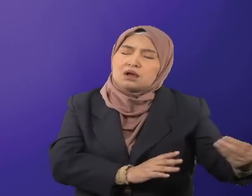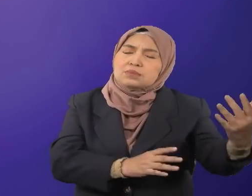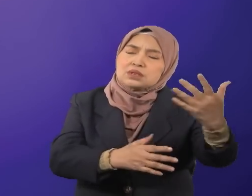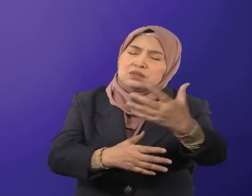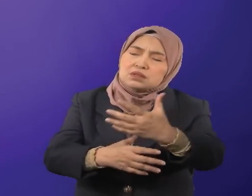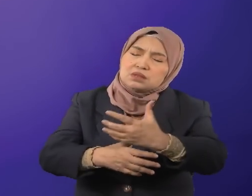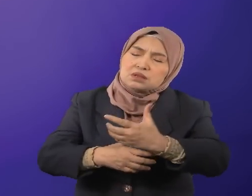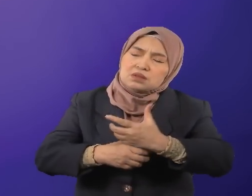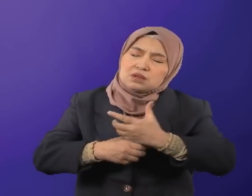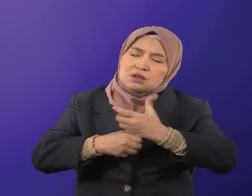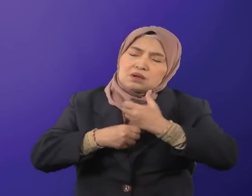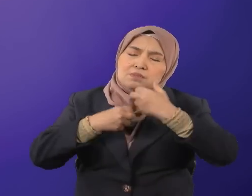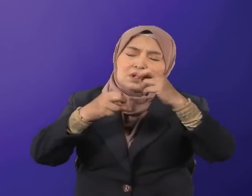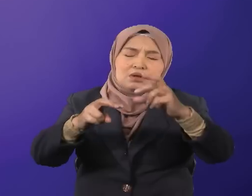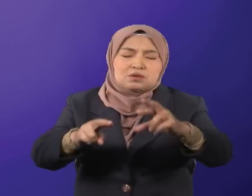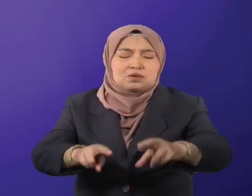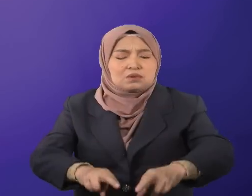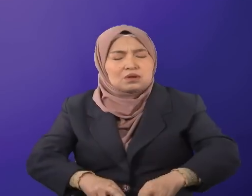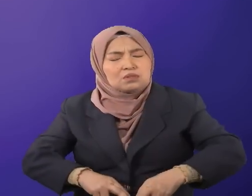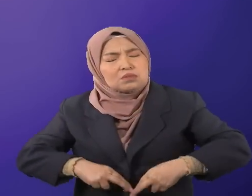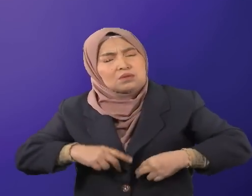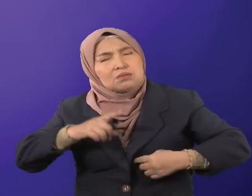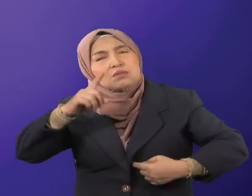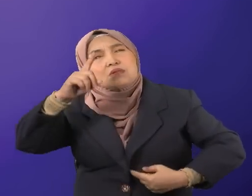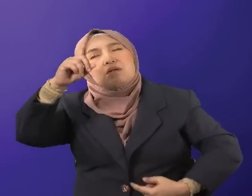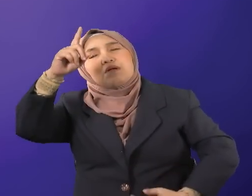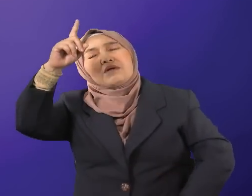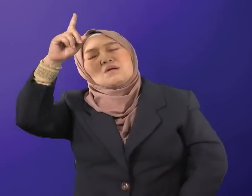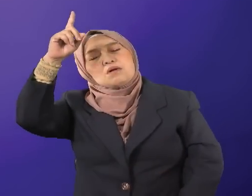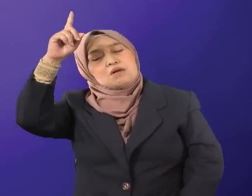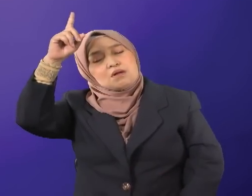ورضوان من الله